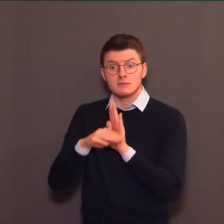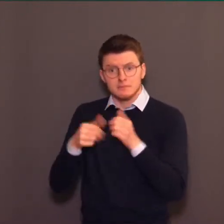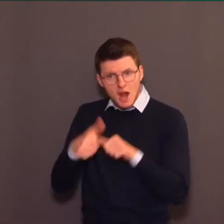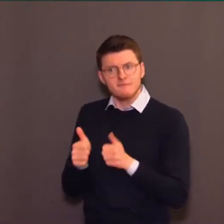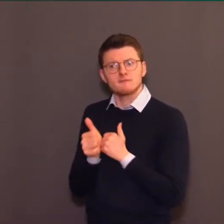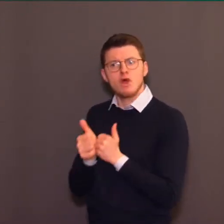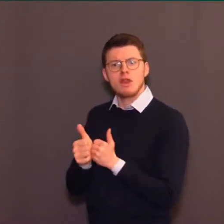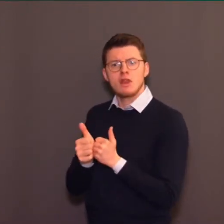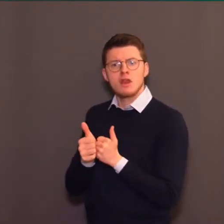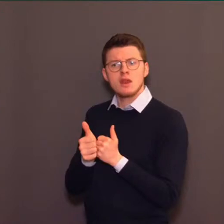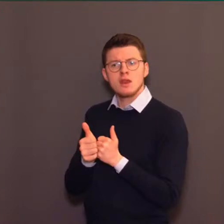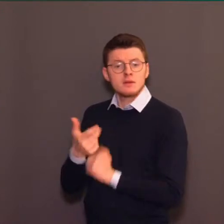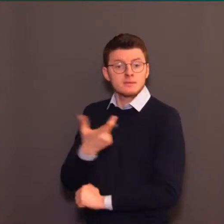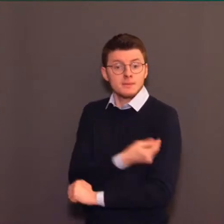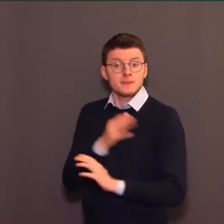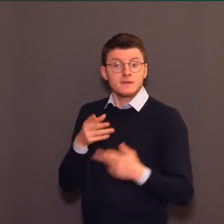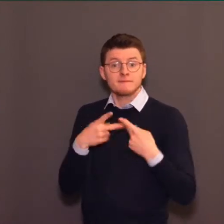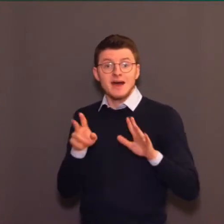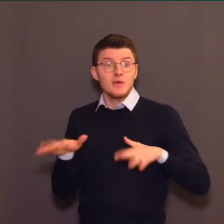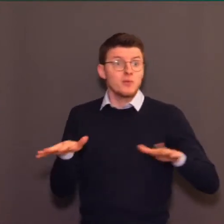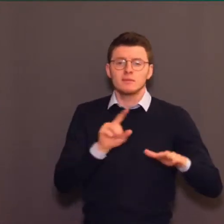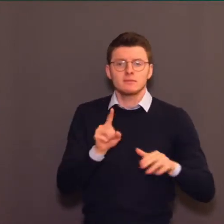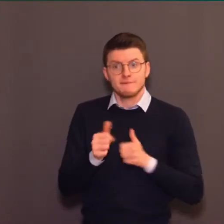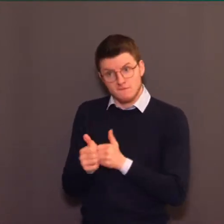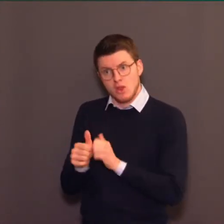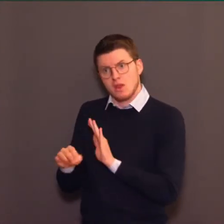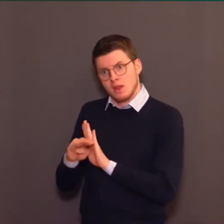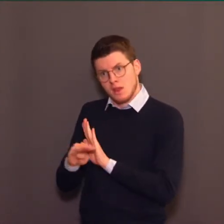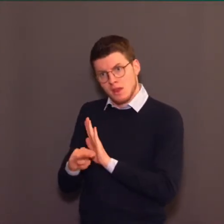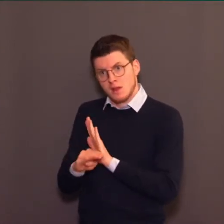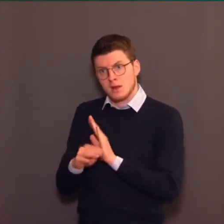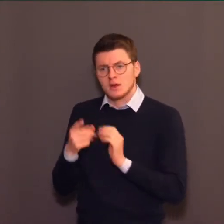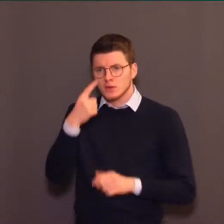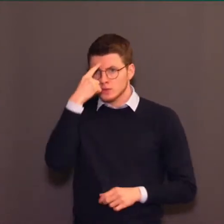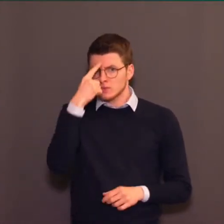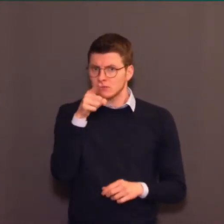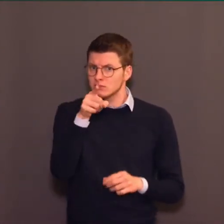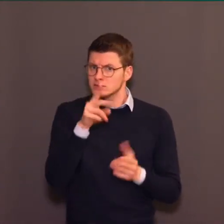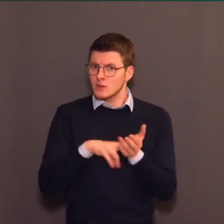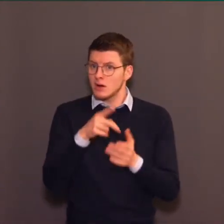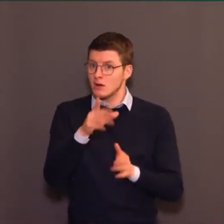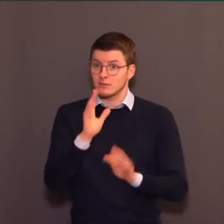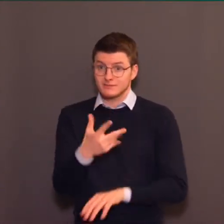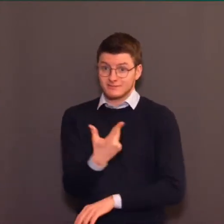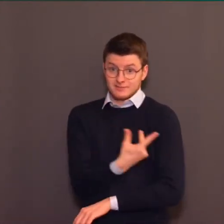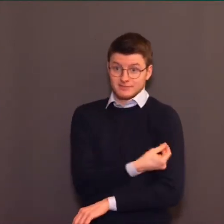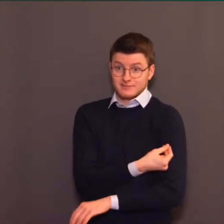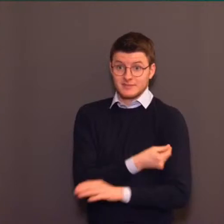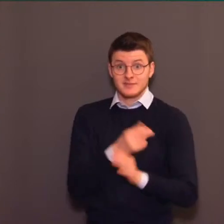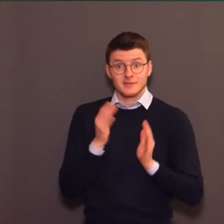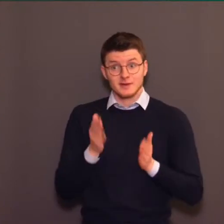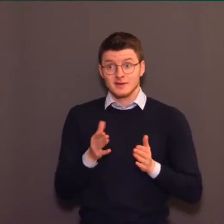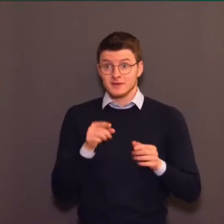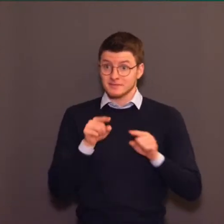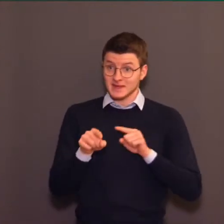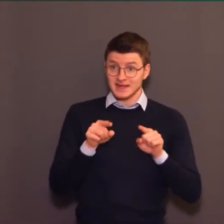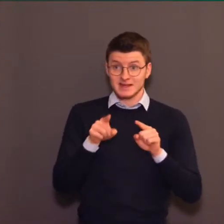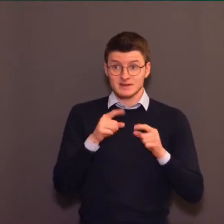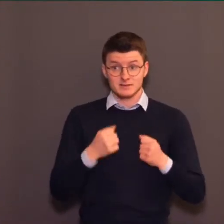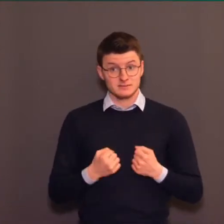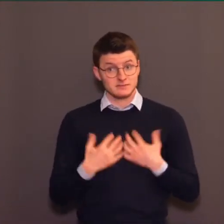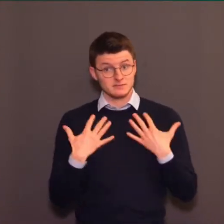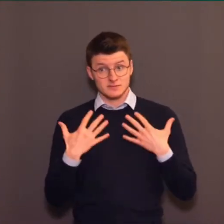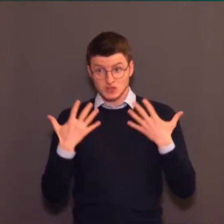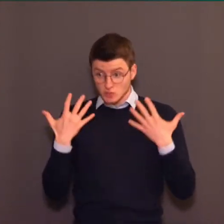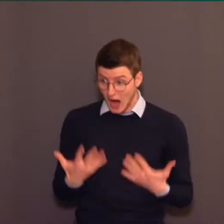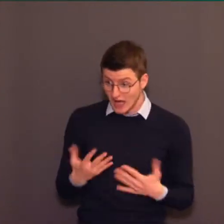respecteren. U loopt inderdaad zelf weinig risico op complicaties of ernstige ziekten, maar het